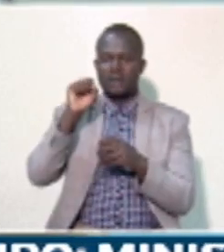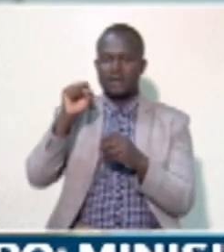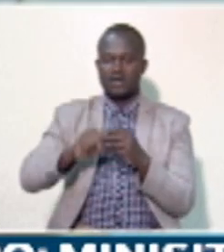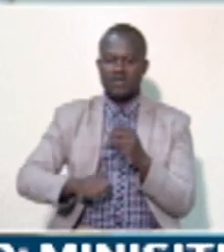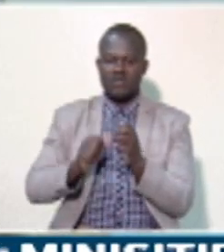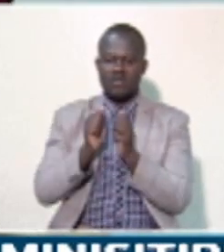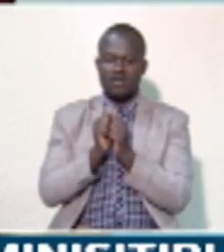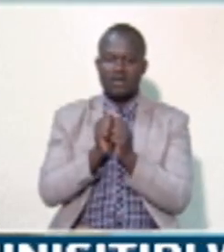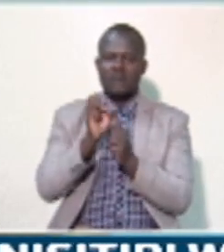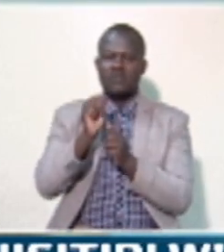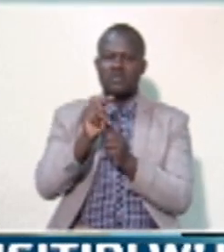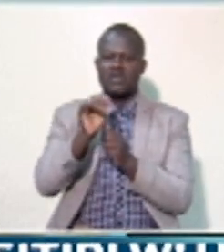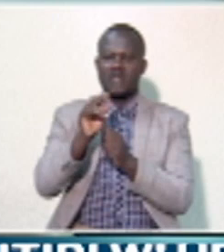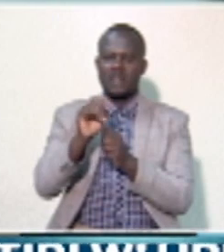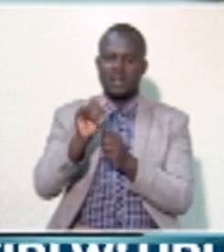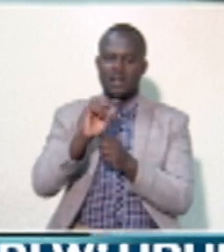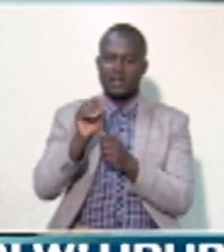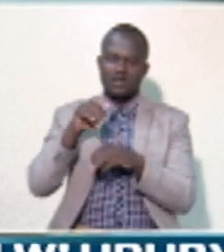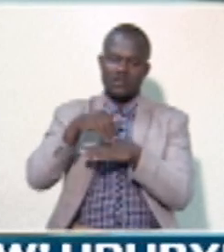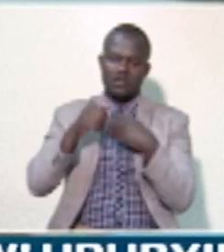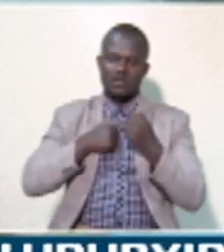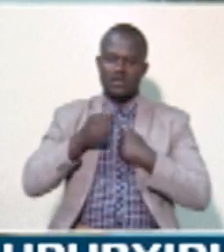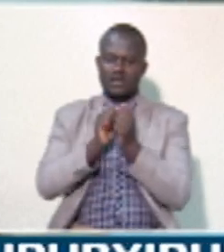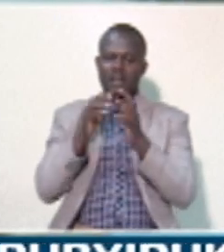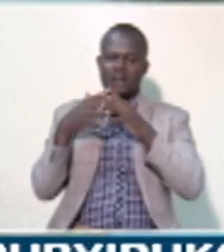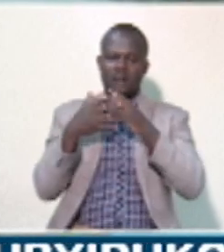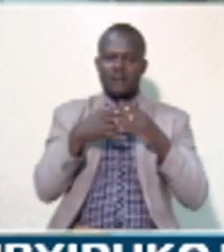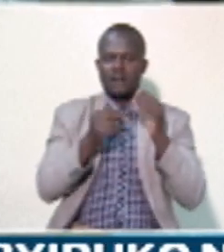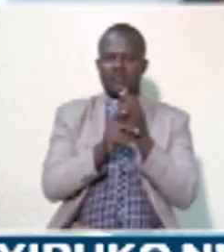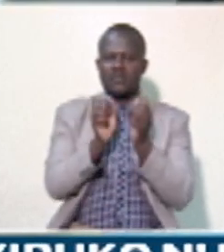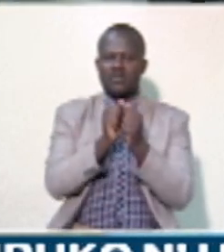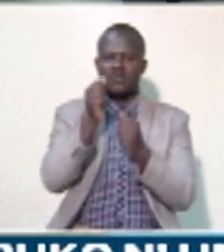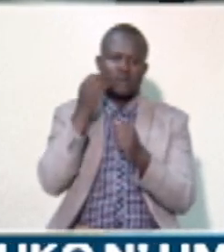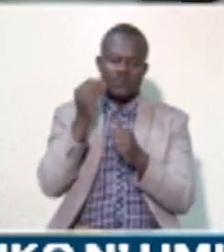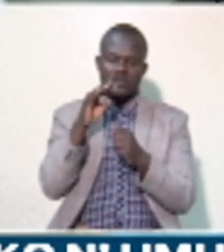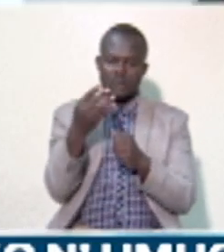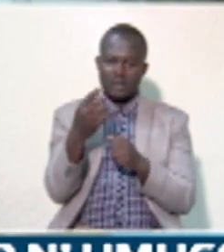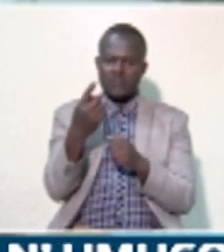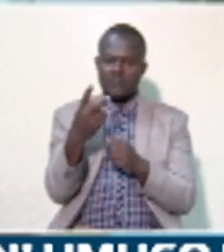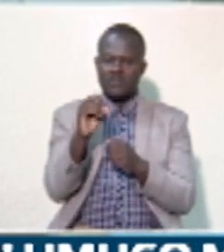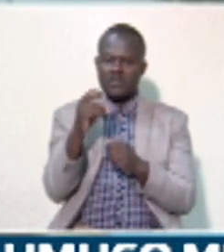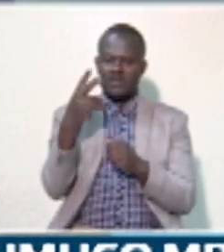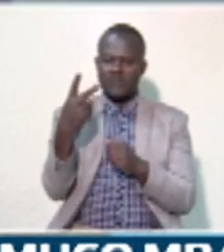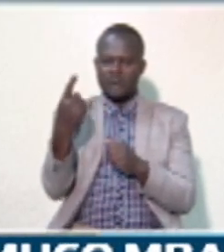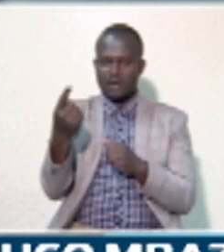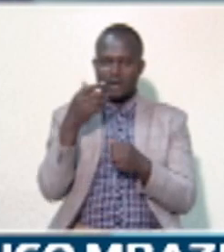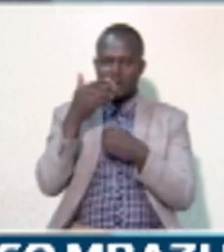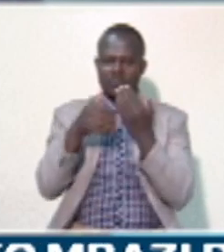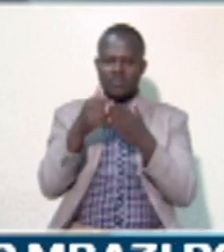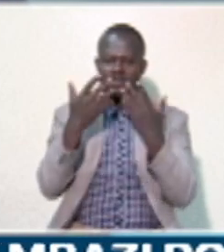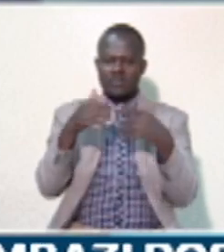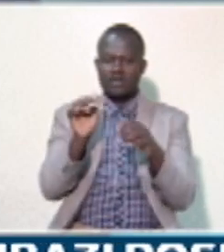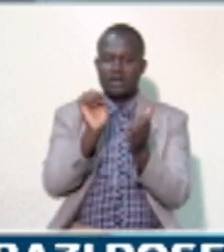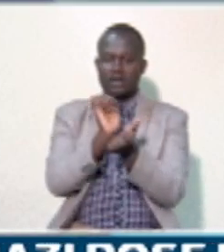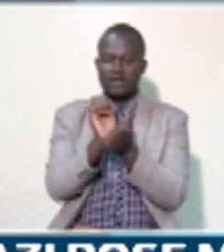y'Amajyepfo. Munyenyezi yoherejwe mu Rwanda na Leta Zunze Ubumwe za Amerika tariki ya 15 Mata 2021 nyuma yo kurangiza